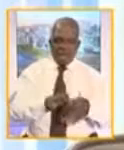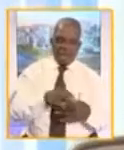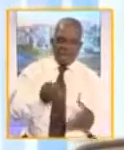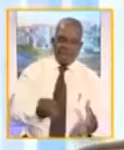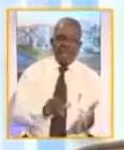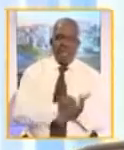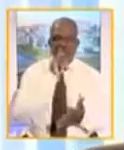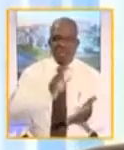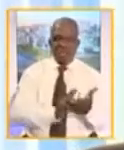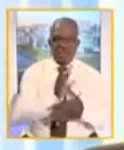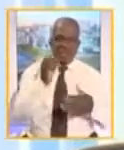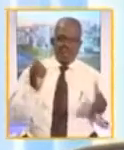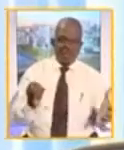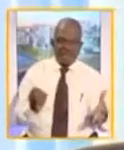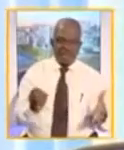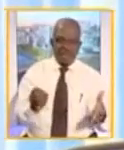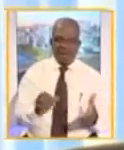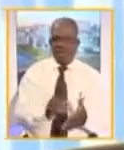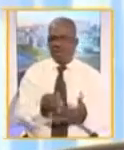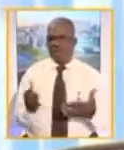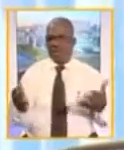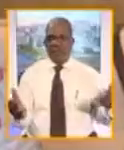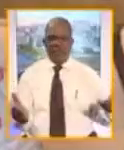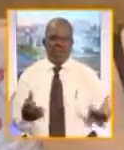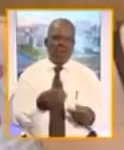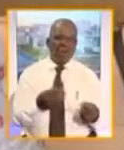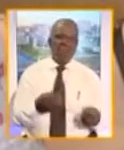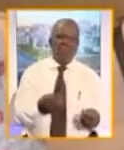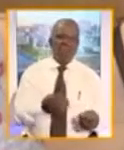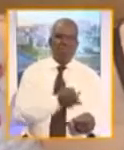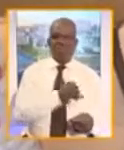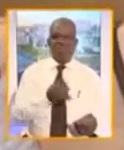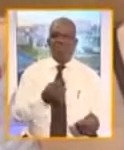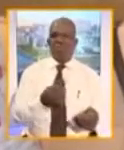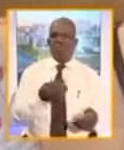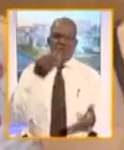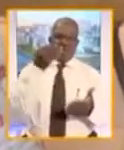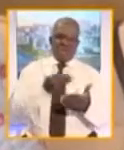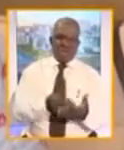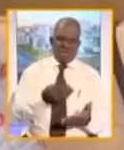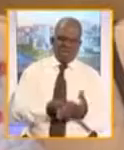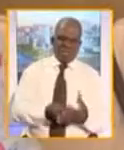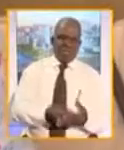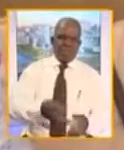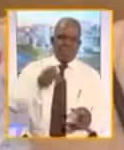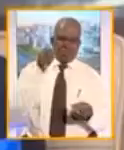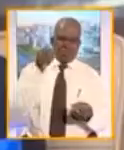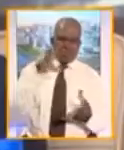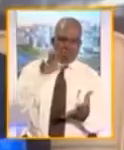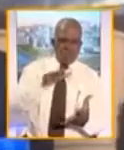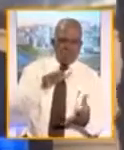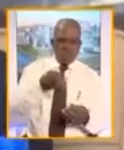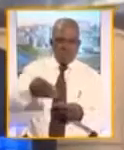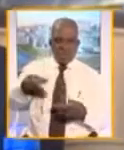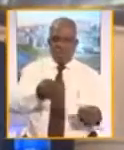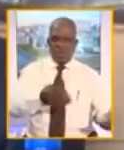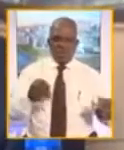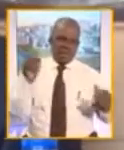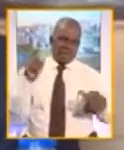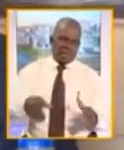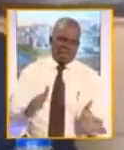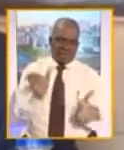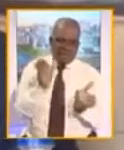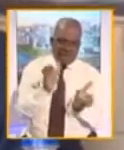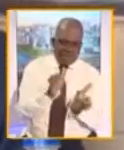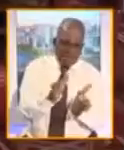bonnes. L'inflation devrait rester modérée à environ 1%. Le déficit budgétaire devrait se